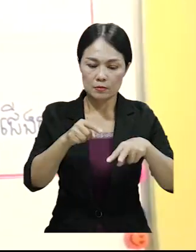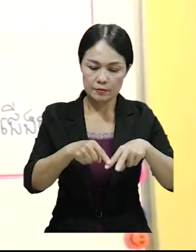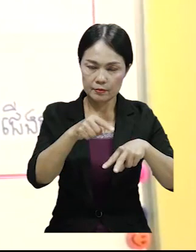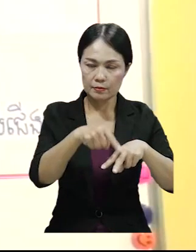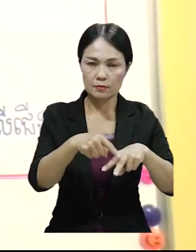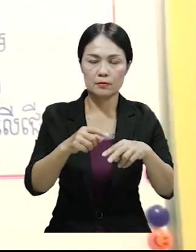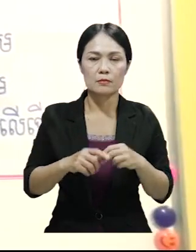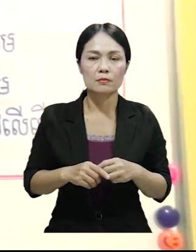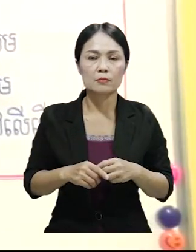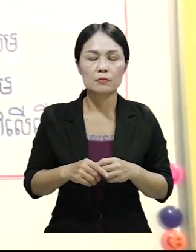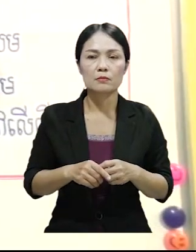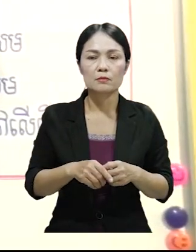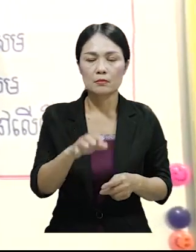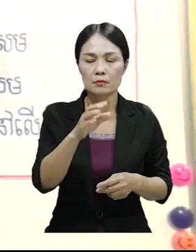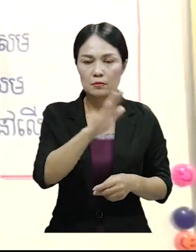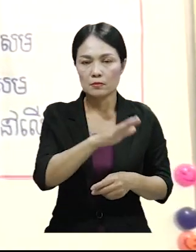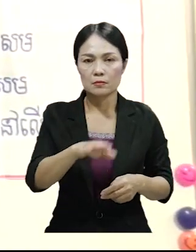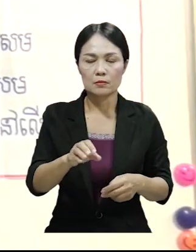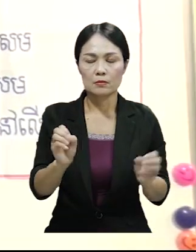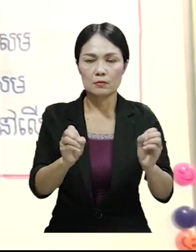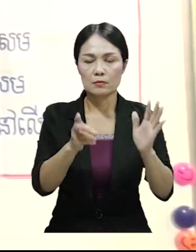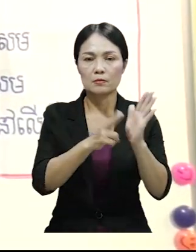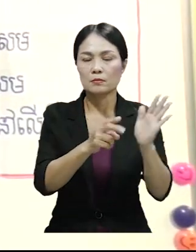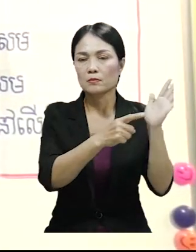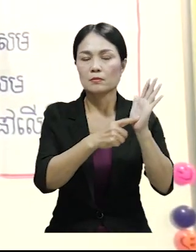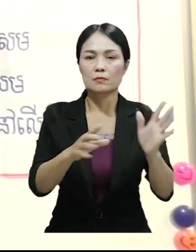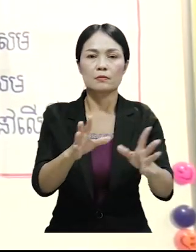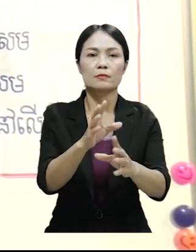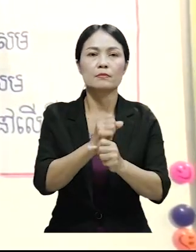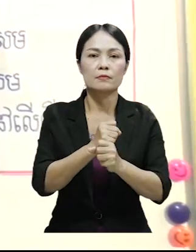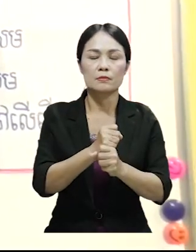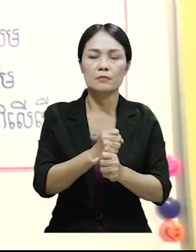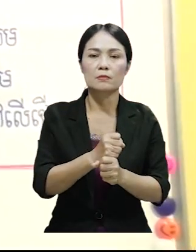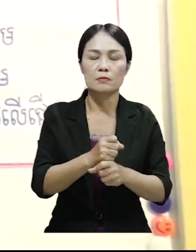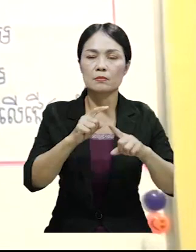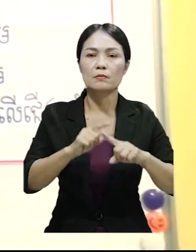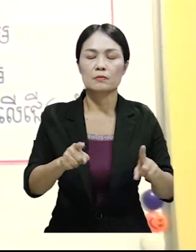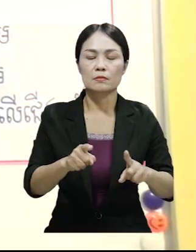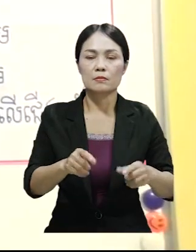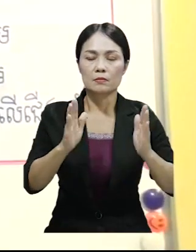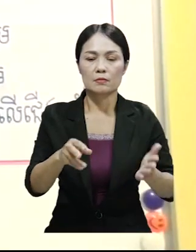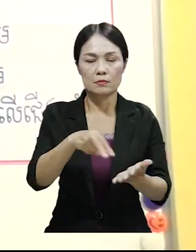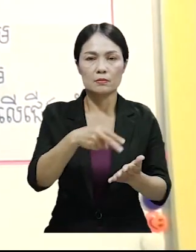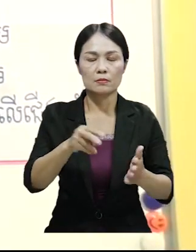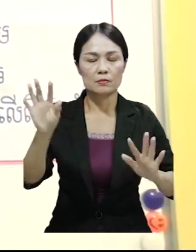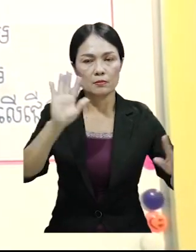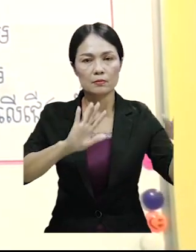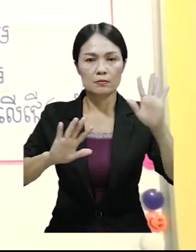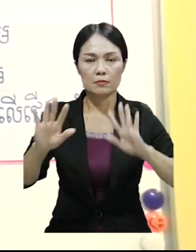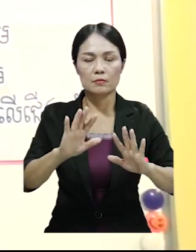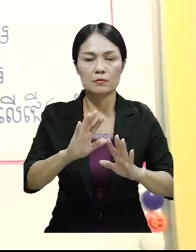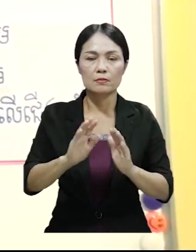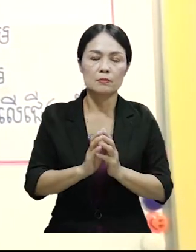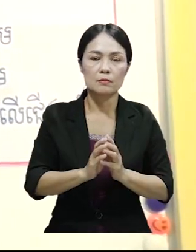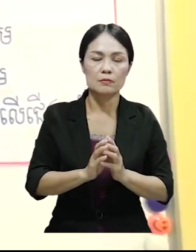ច់ជើងនេះបើកូនយល់មិនច្បាស់លោកគ្រូអាចបង្ហាញបានណាកូនណាគ្រាន់តែលោកគ្រូមិនមែនជាអ្នកសិល្បៈទេកាយវិការតែជារឿងប